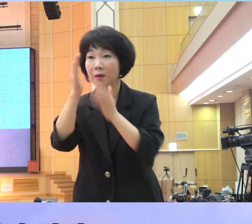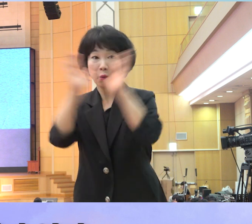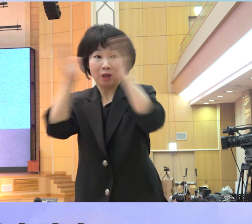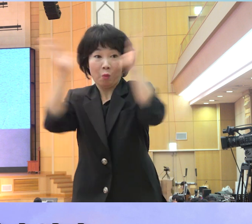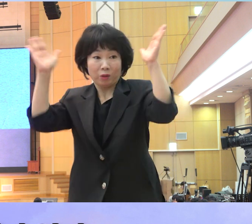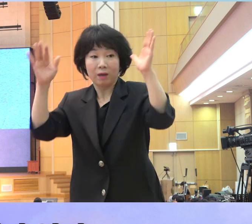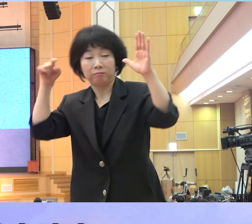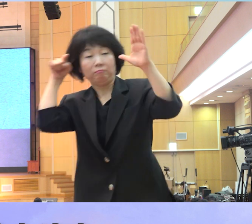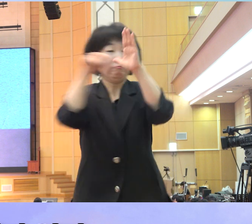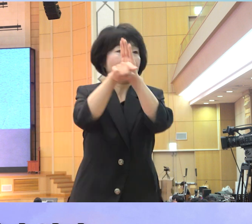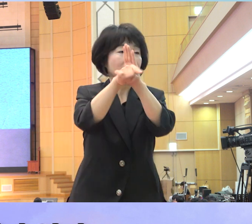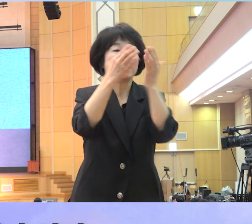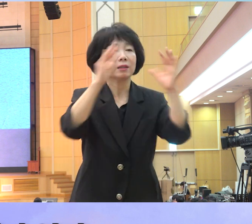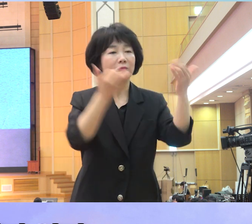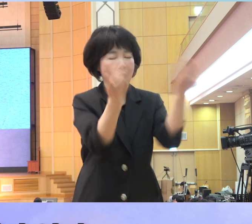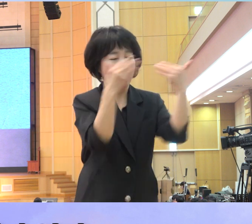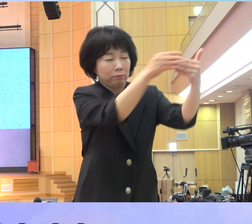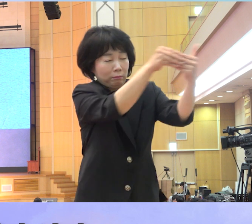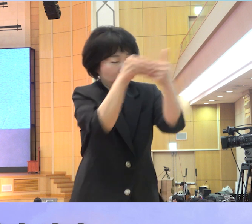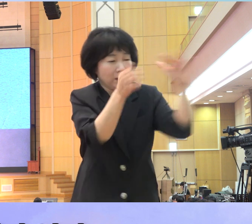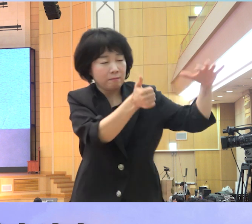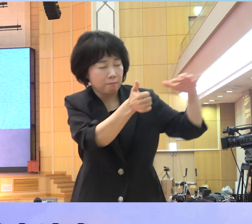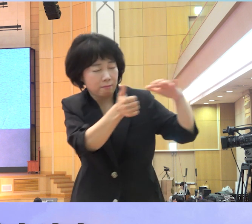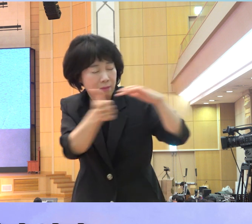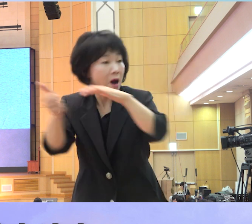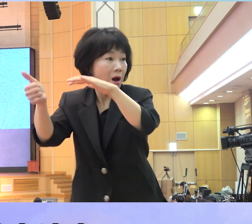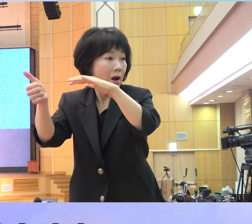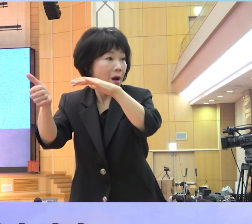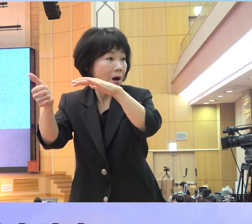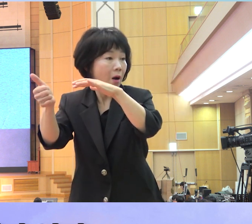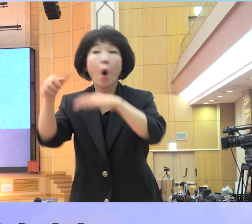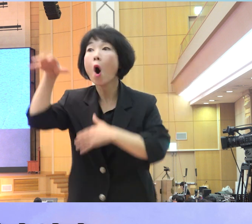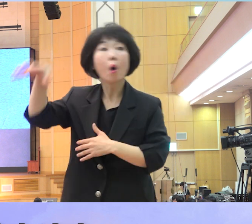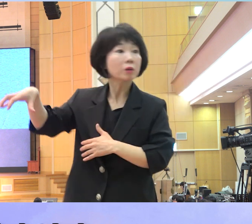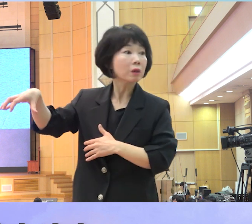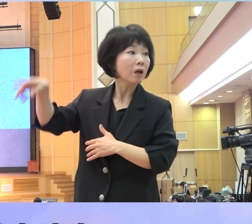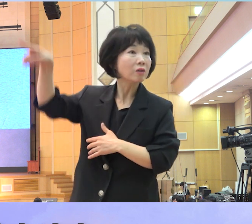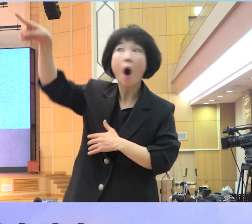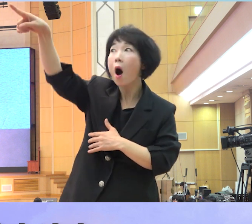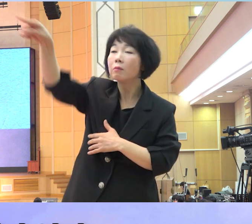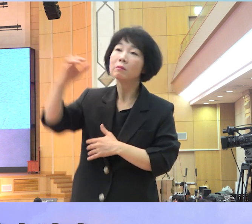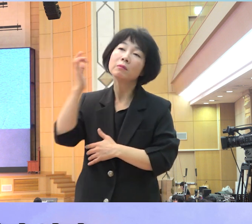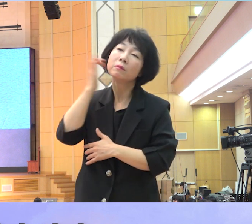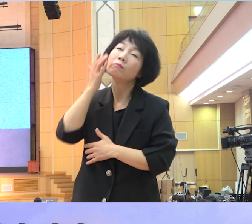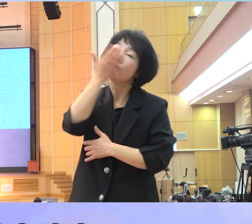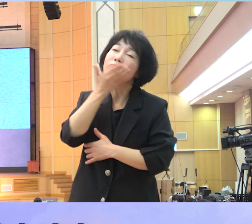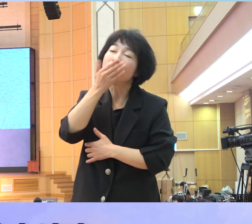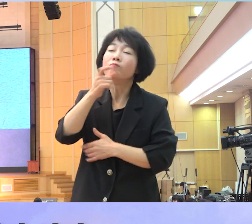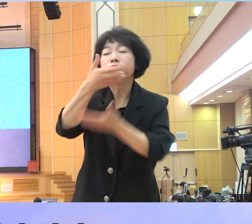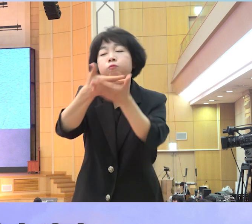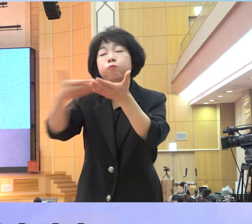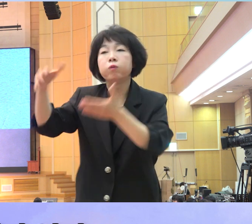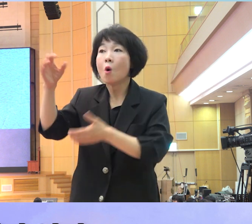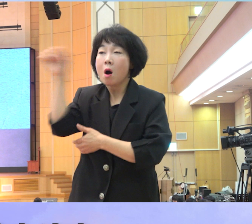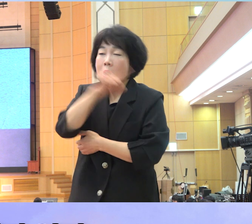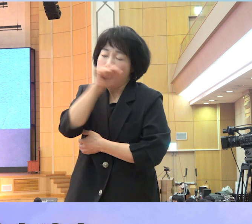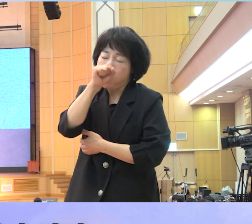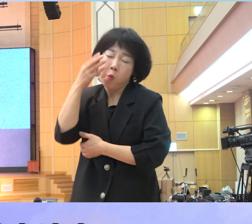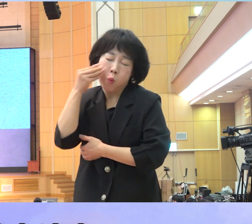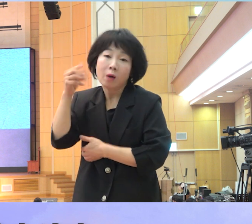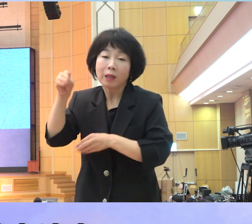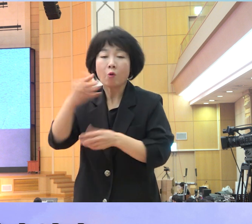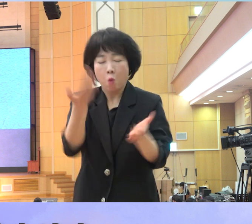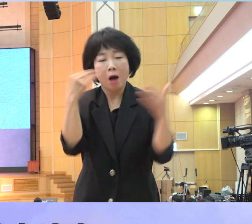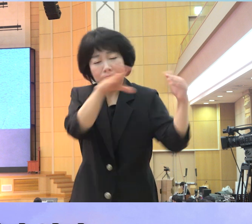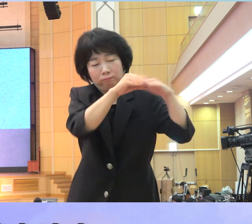적과 꿀이 흐르는 가나안 땅으로 인도하신다고 했어요. 그런데 여러분 혹시 아십니까? 몇 년 내